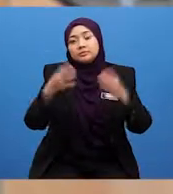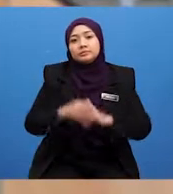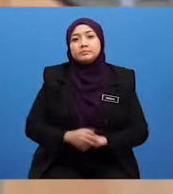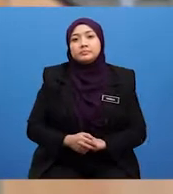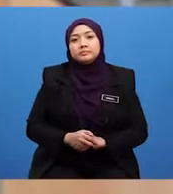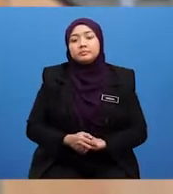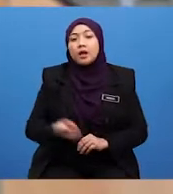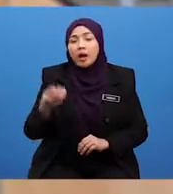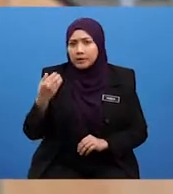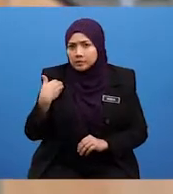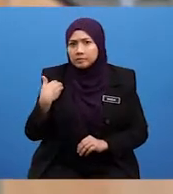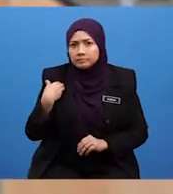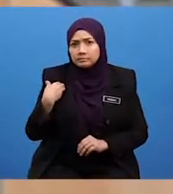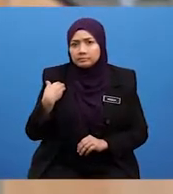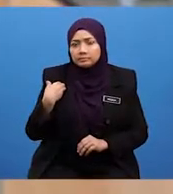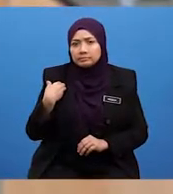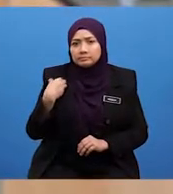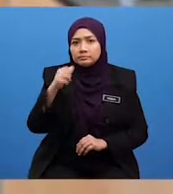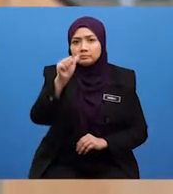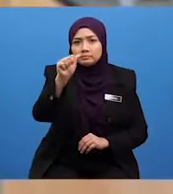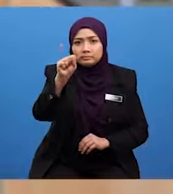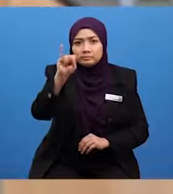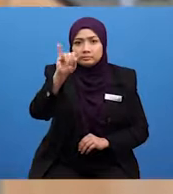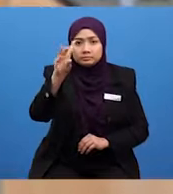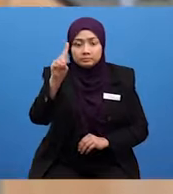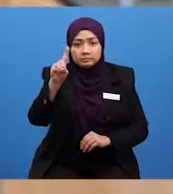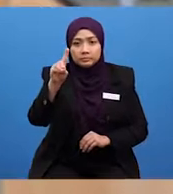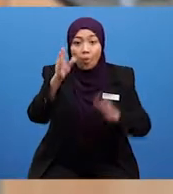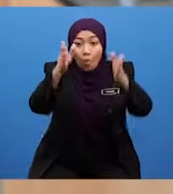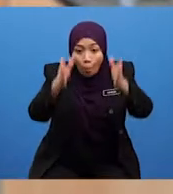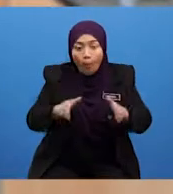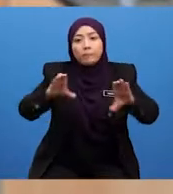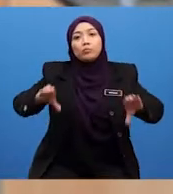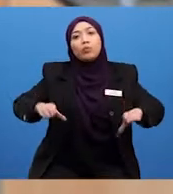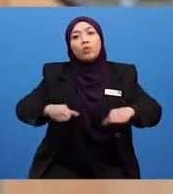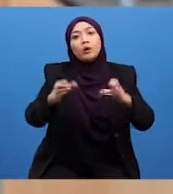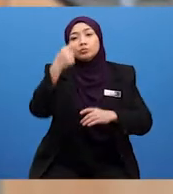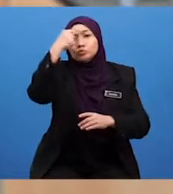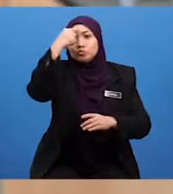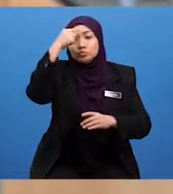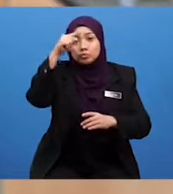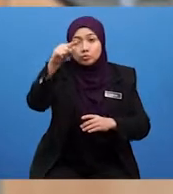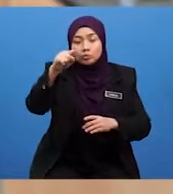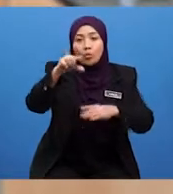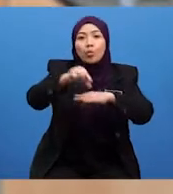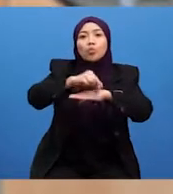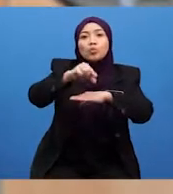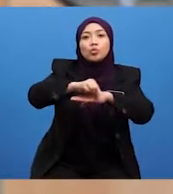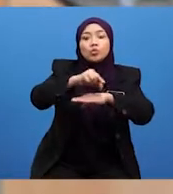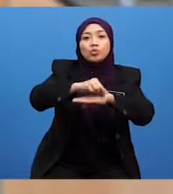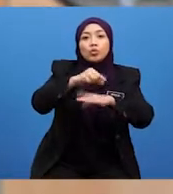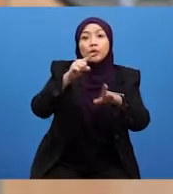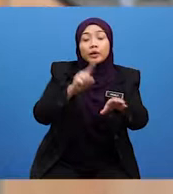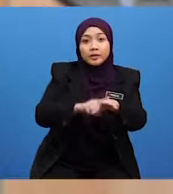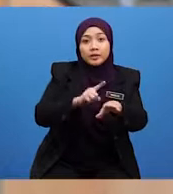Terdapat juga asid buatan manusia yang dihasilkan bagi tujuan kegunaan di